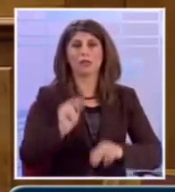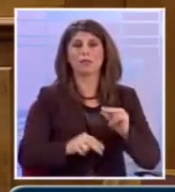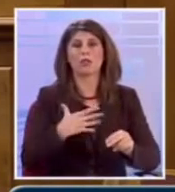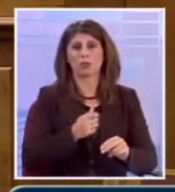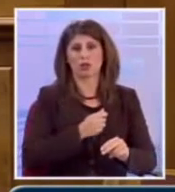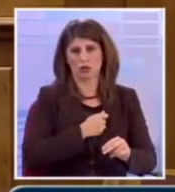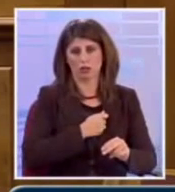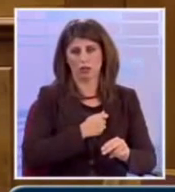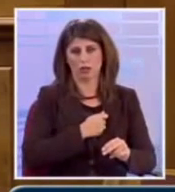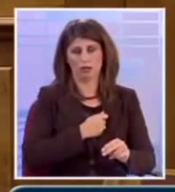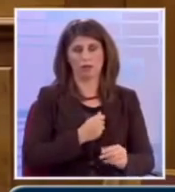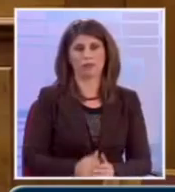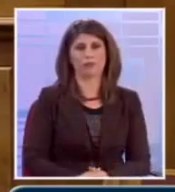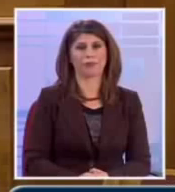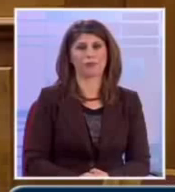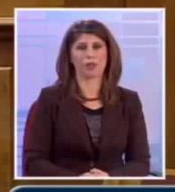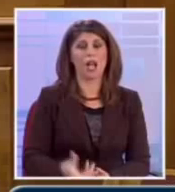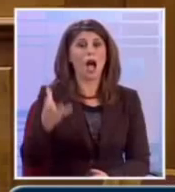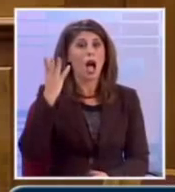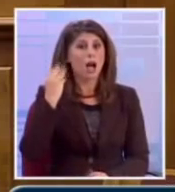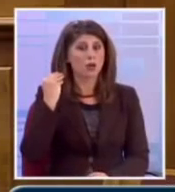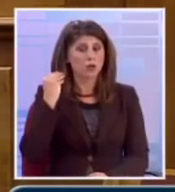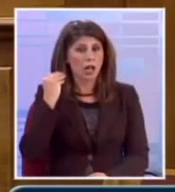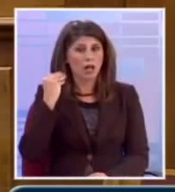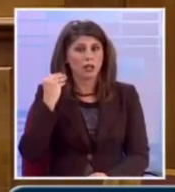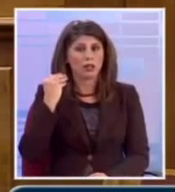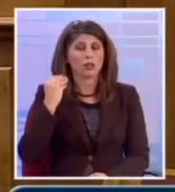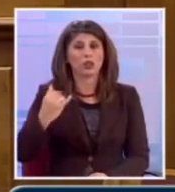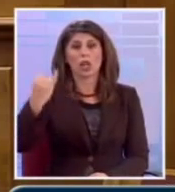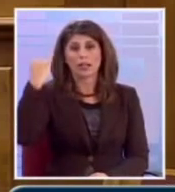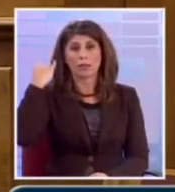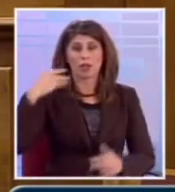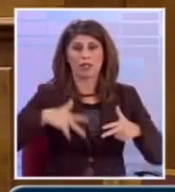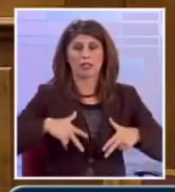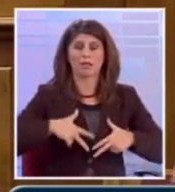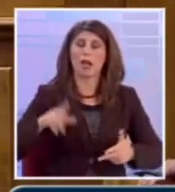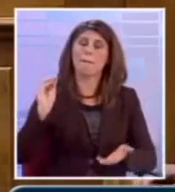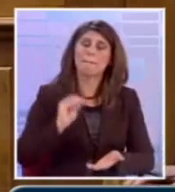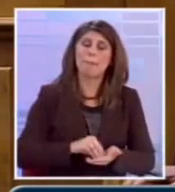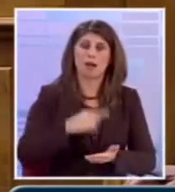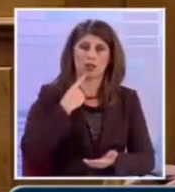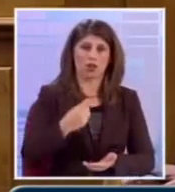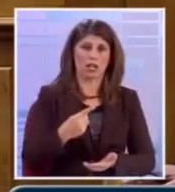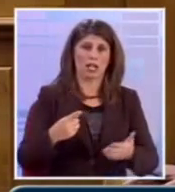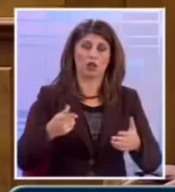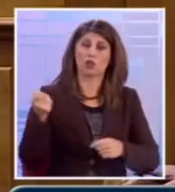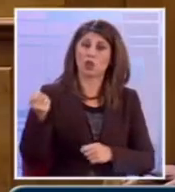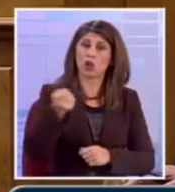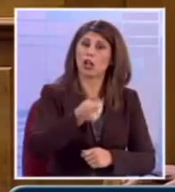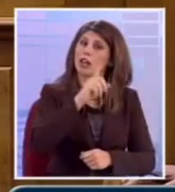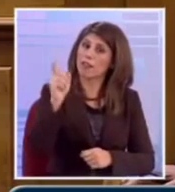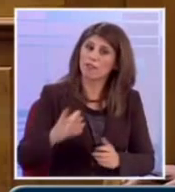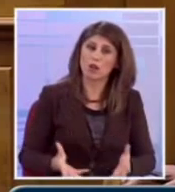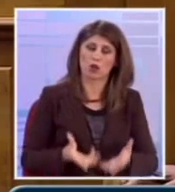εμπιστοσύνης. Άκουσα τον αντιπρόεδρο της κυβέρνησης να το επαναλαμβάνει σήμερα. Το χρέος είναι